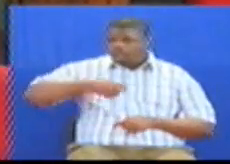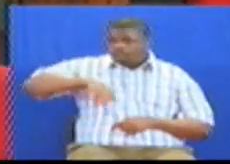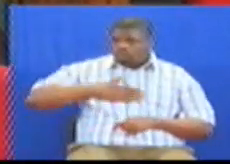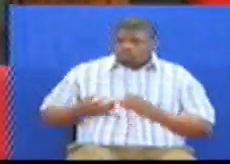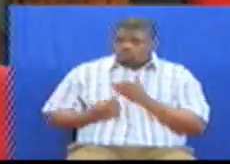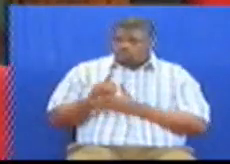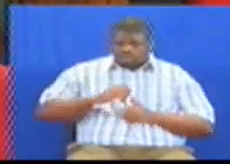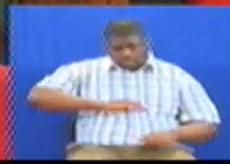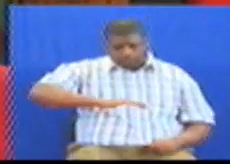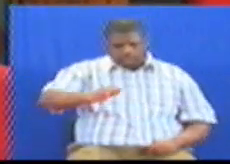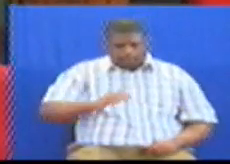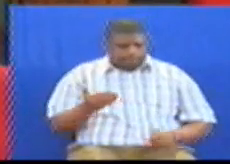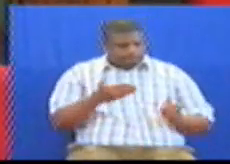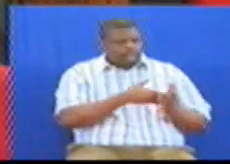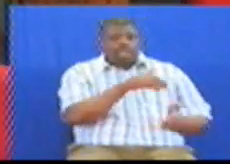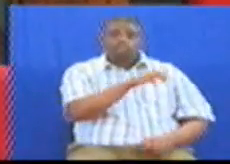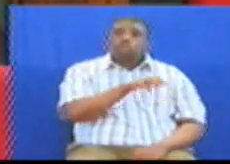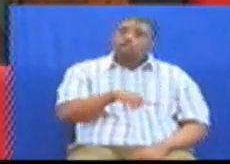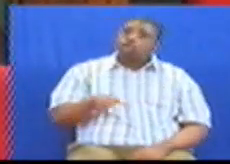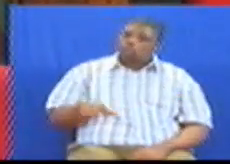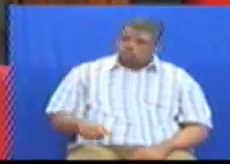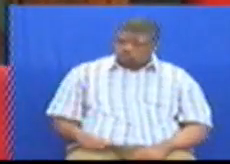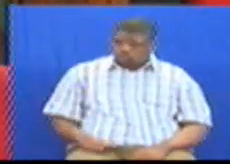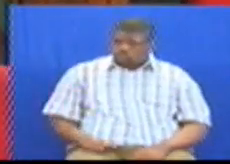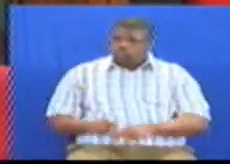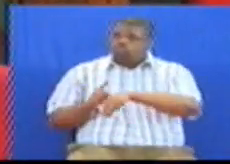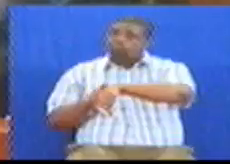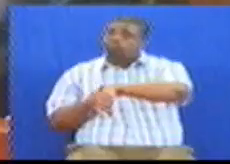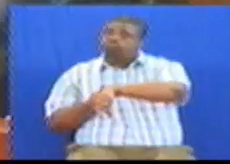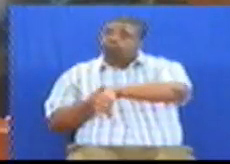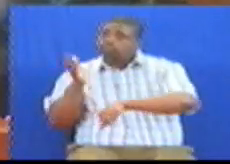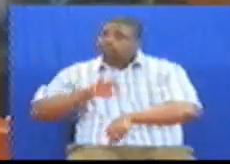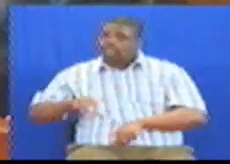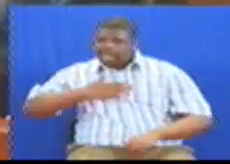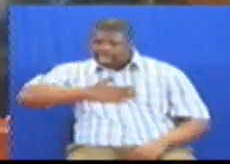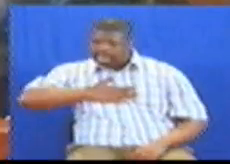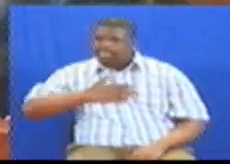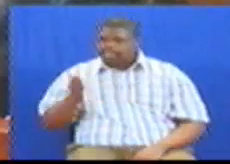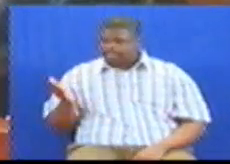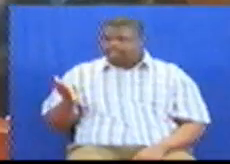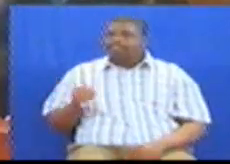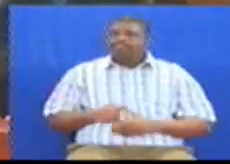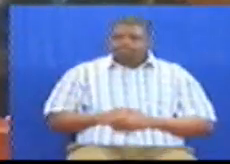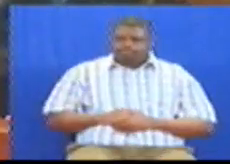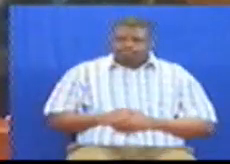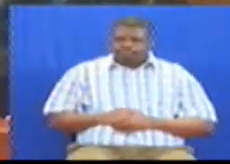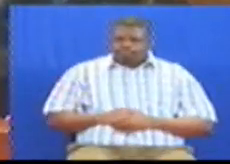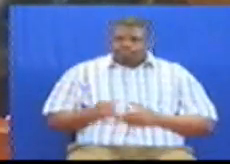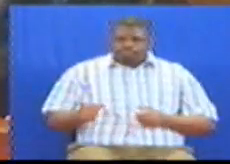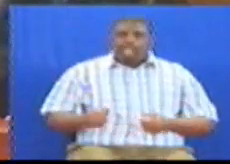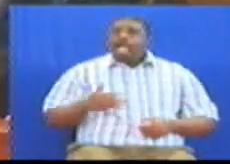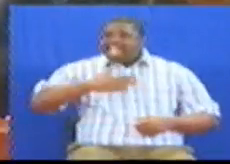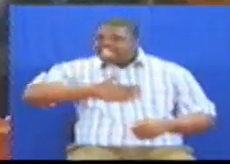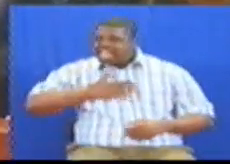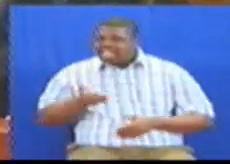mashambani kupeleka kwenye masoko. Asante sana mheshimiwa, muda wako umekwisha. Asante sana. Asante sana mheshimiwa Naibu Spika, naunga mkono hoja,